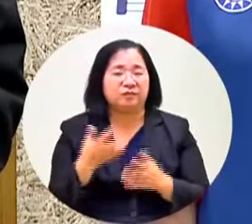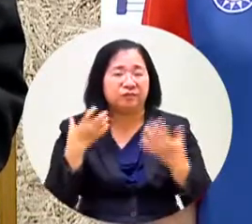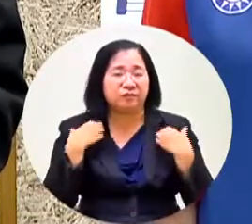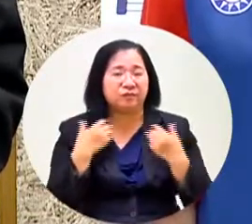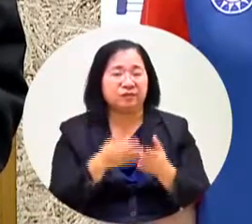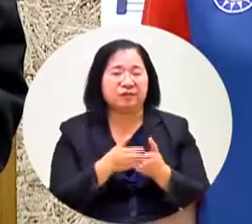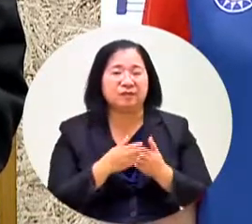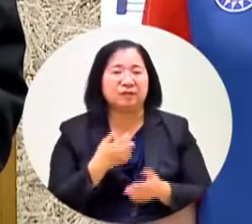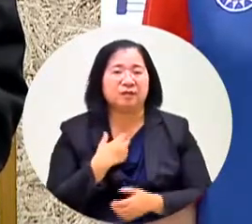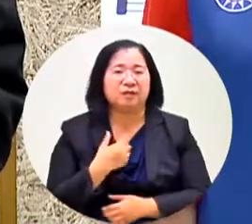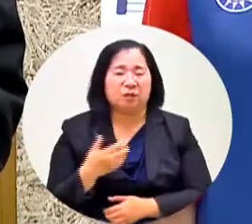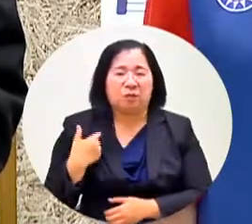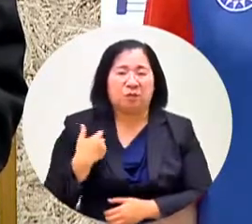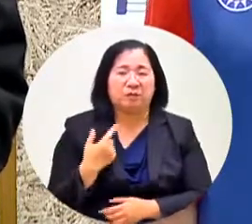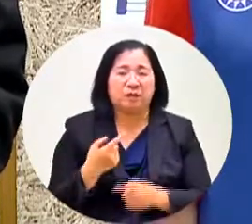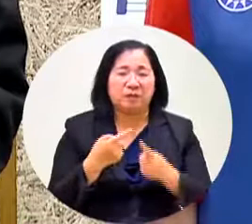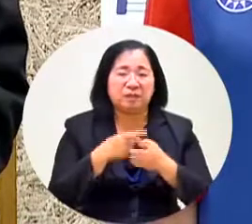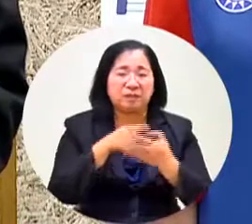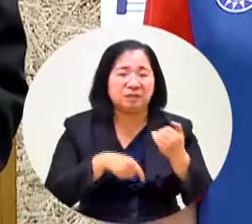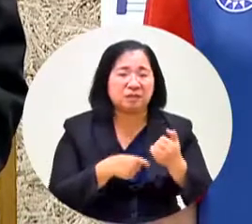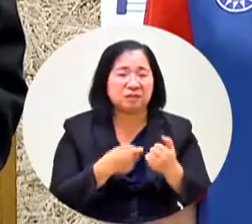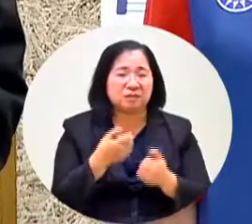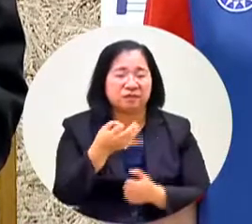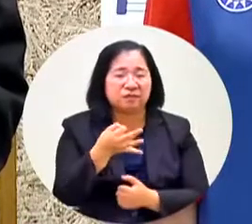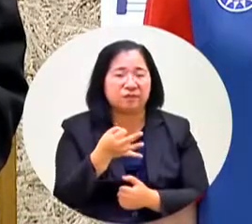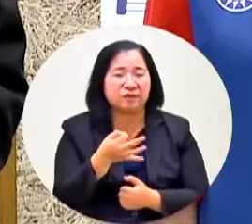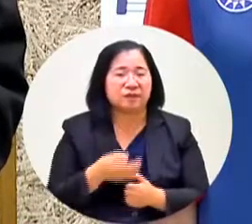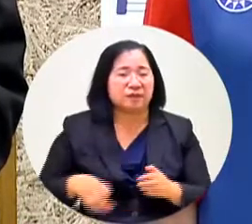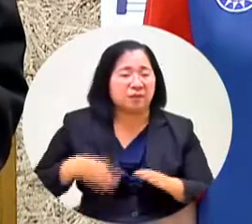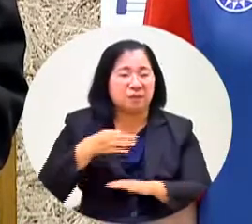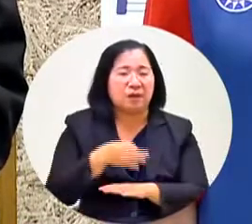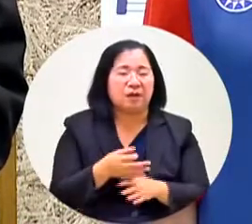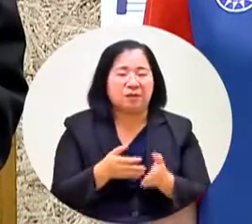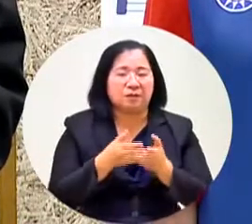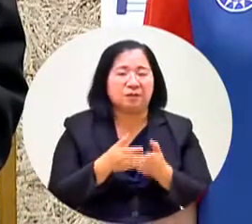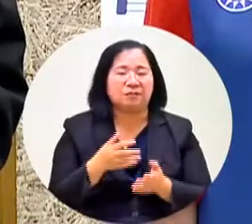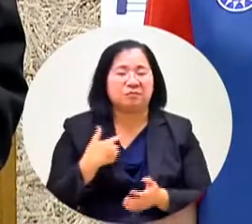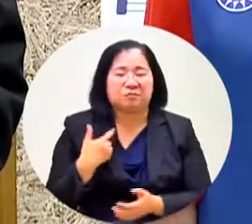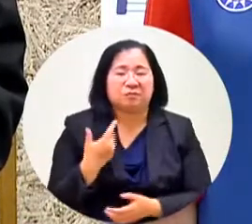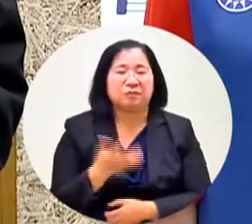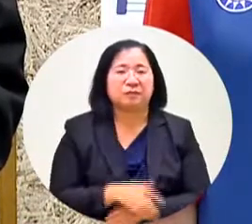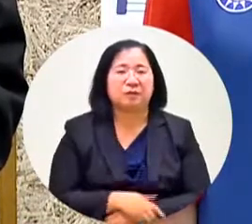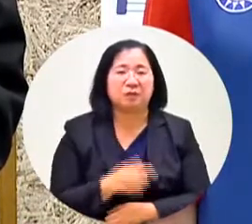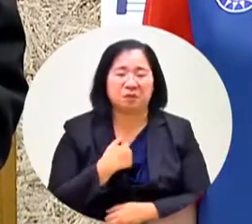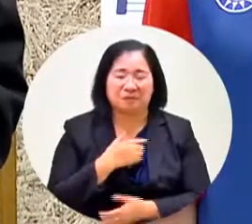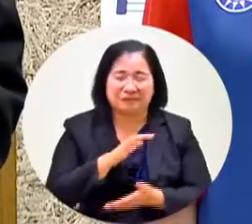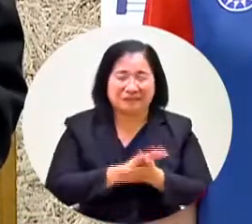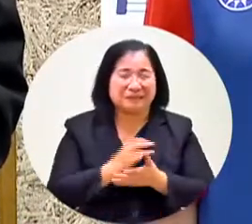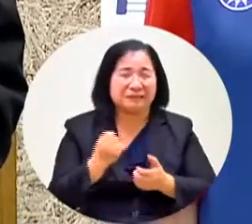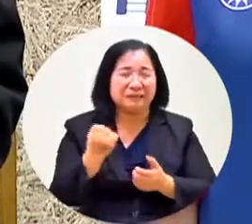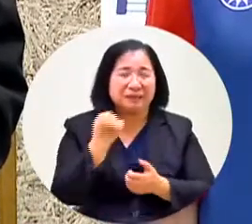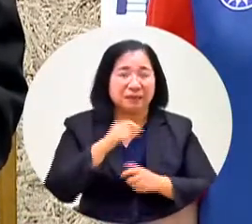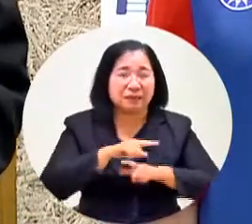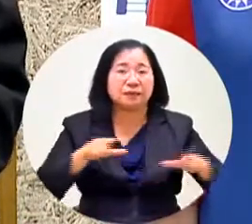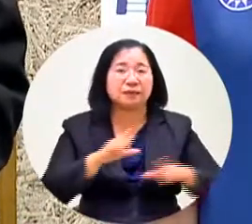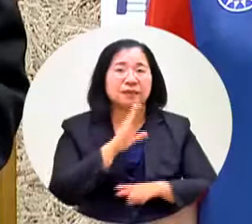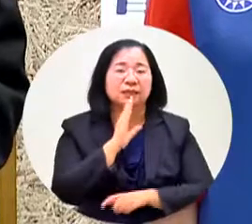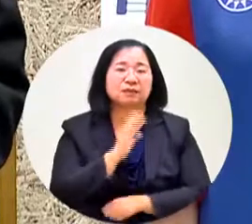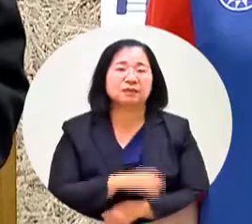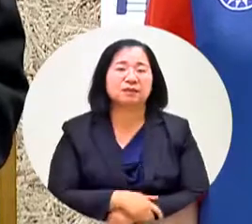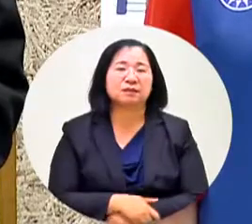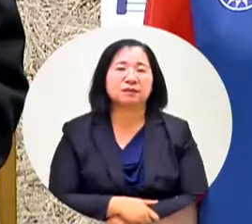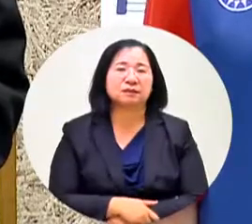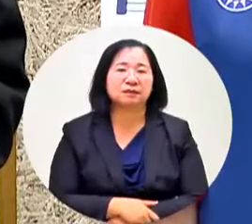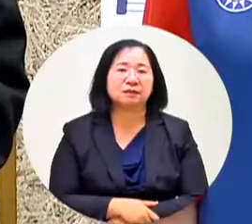合准公共化幼儿园加入了以后，每一个孩子他出的教保费是不得高